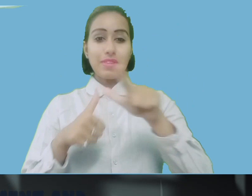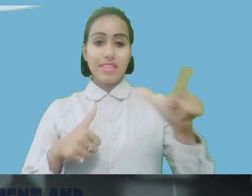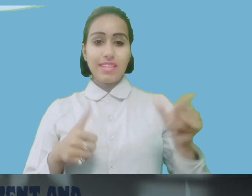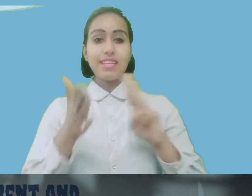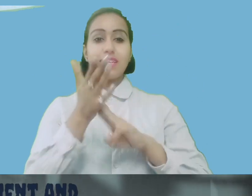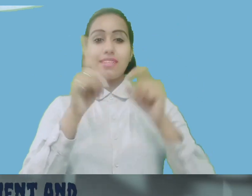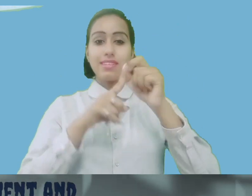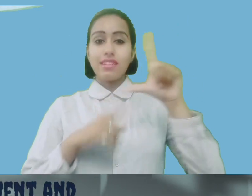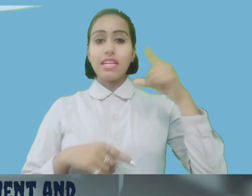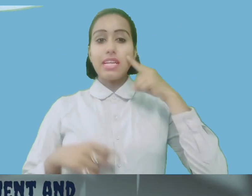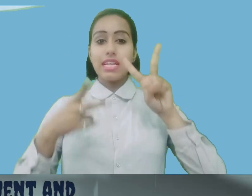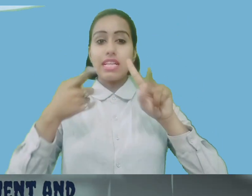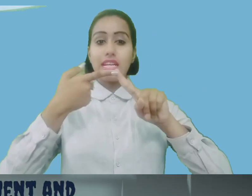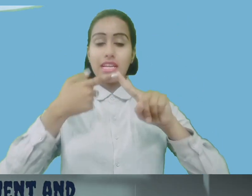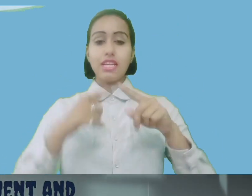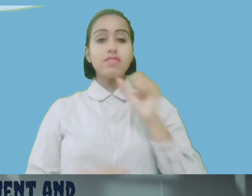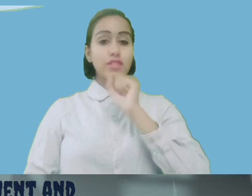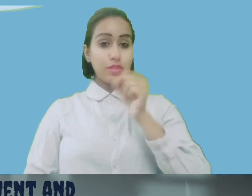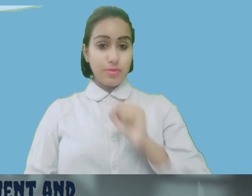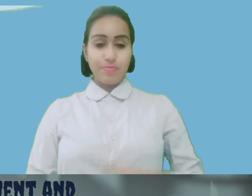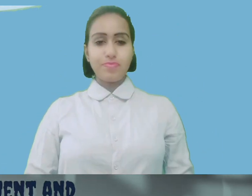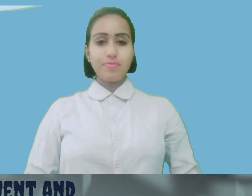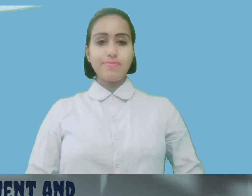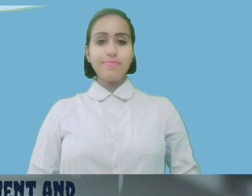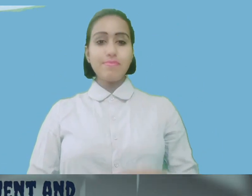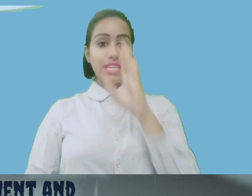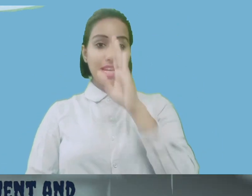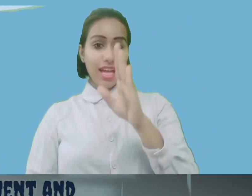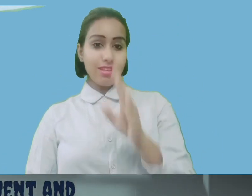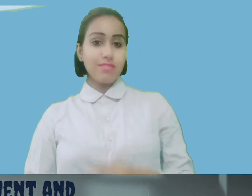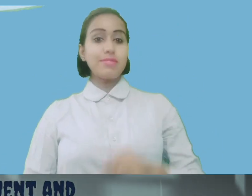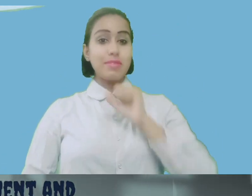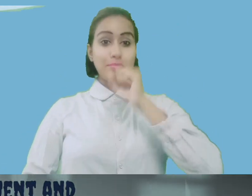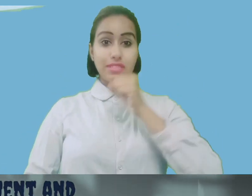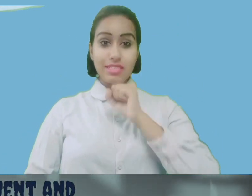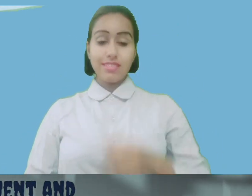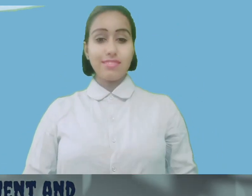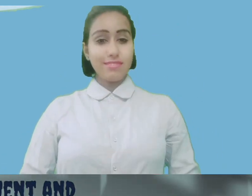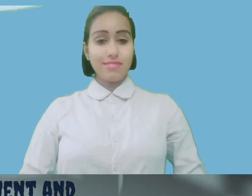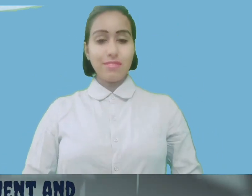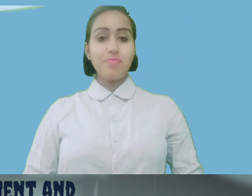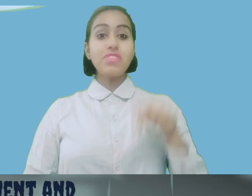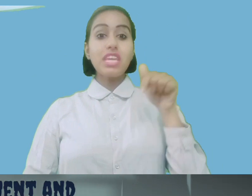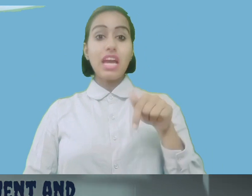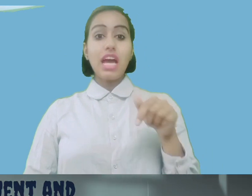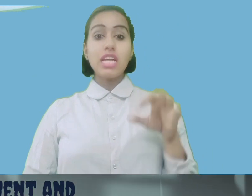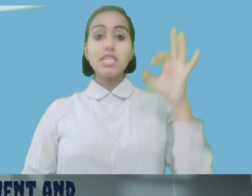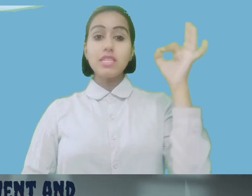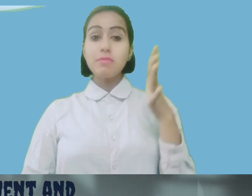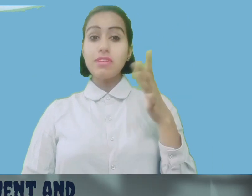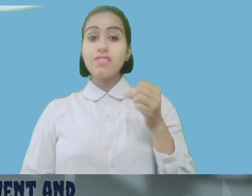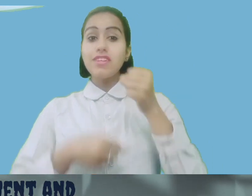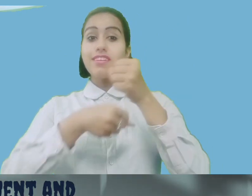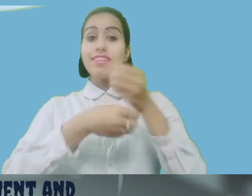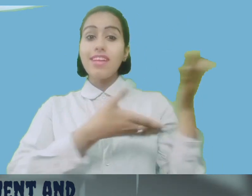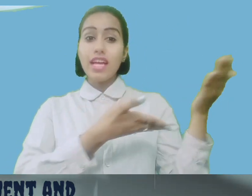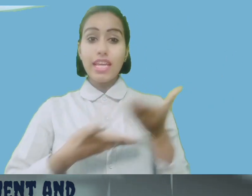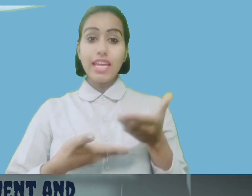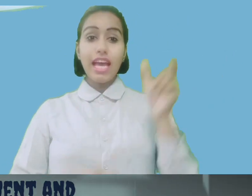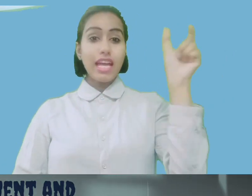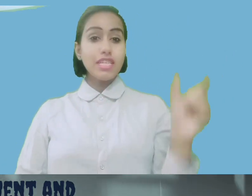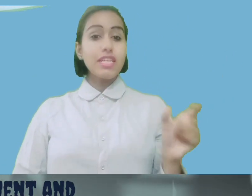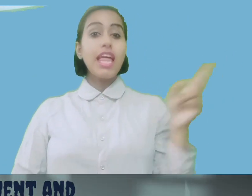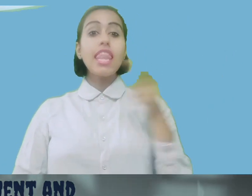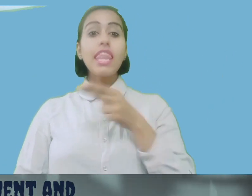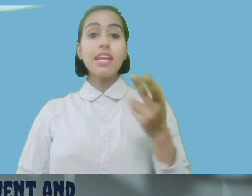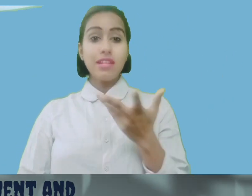मुलाकात में आज हमारे बीच हैं एक विशेष मेहमान जिनका नाम है सोनाली श्रीवास्तव। सोनाली श्रीवास्तव के बारे में अगर